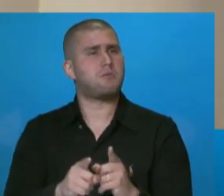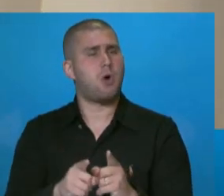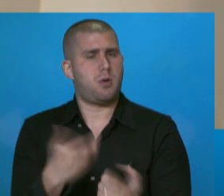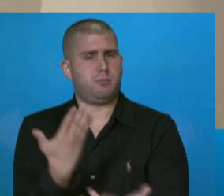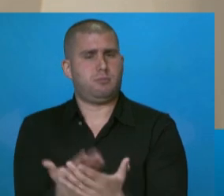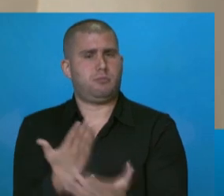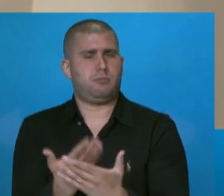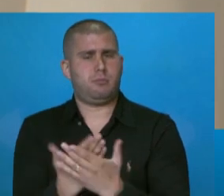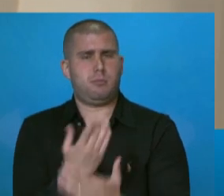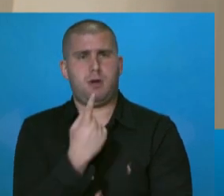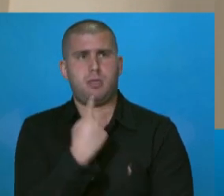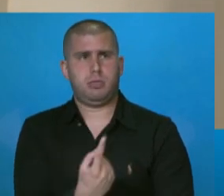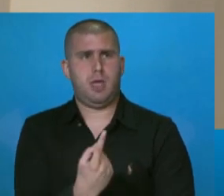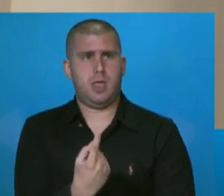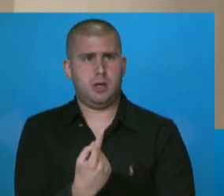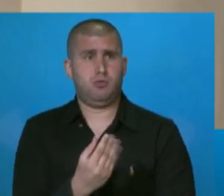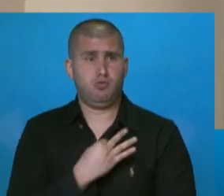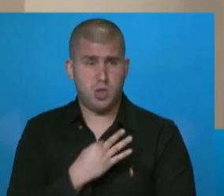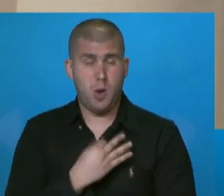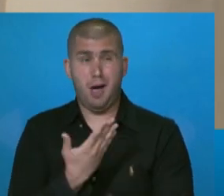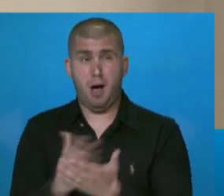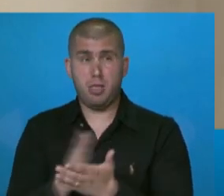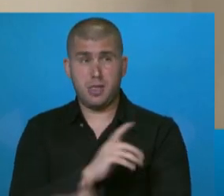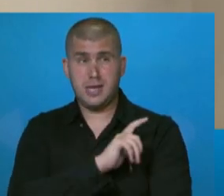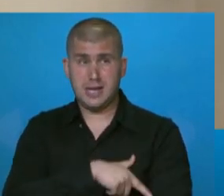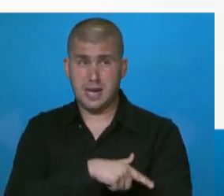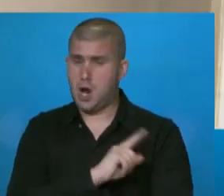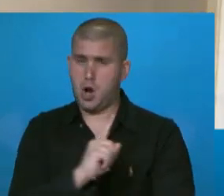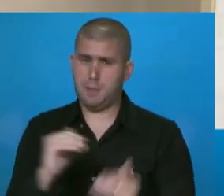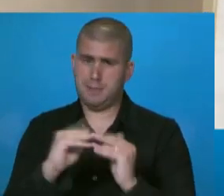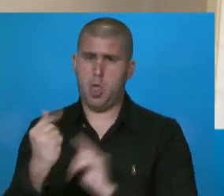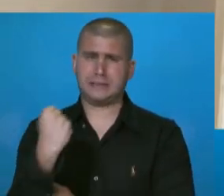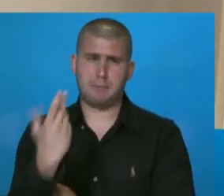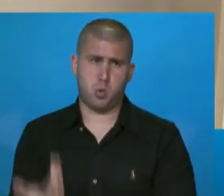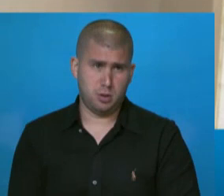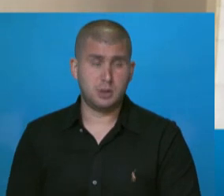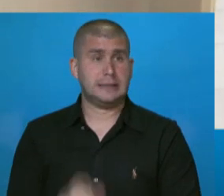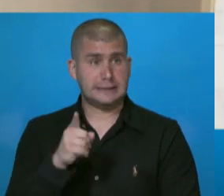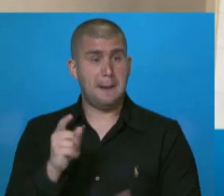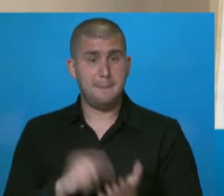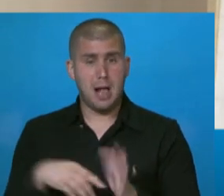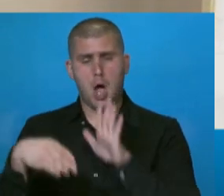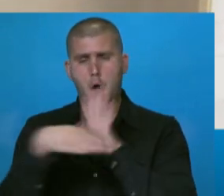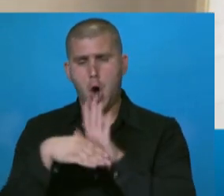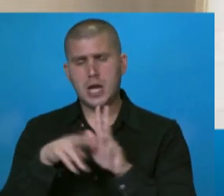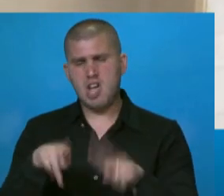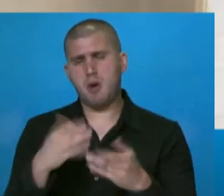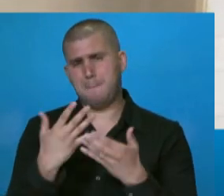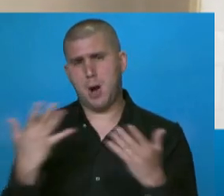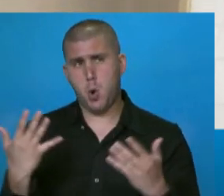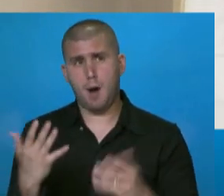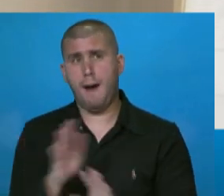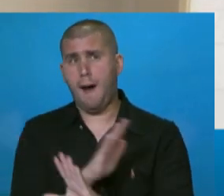אישוש לטענה שלנו שהחלטת העירייה אינה בסמכות, וזאת בגלל שהחוק ברור,